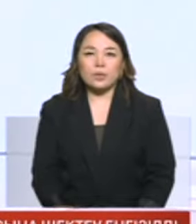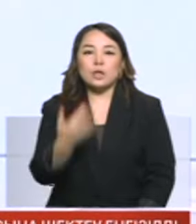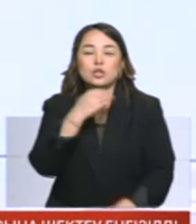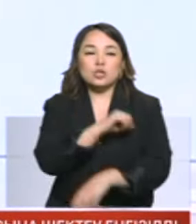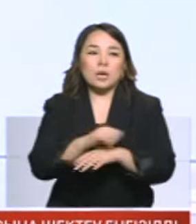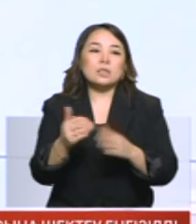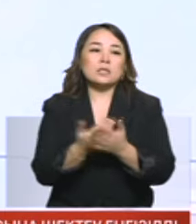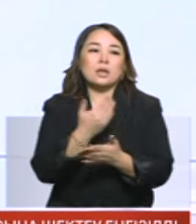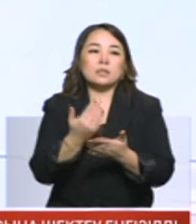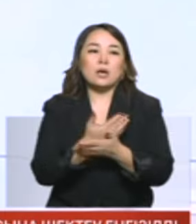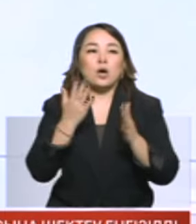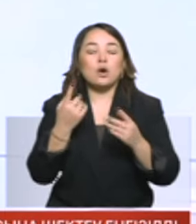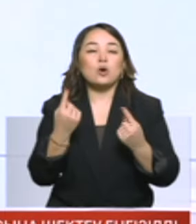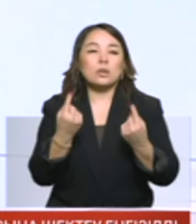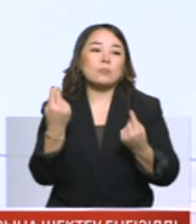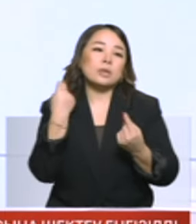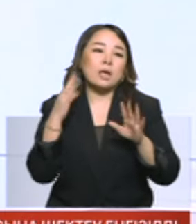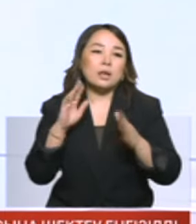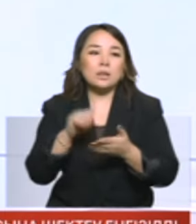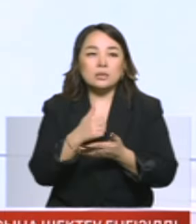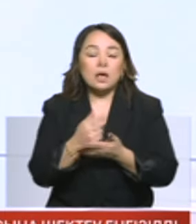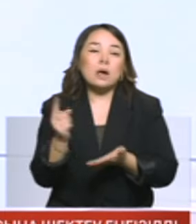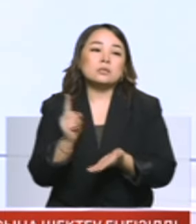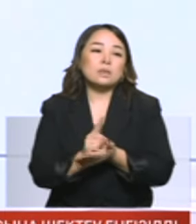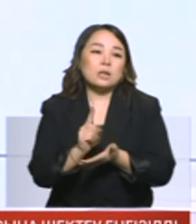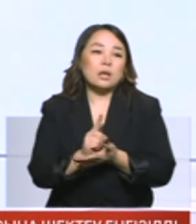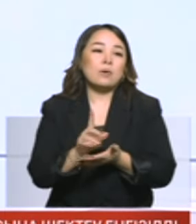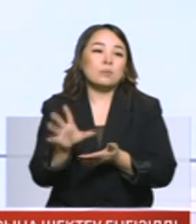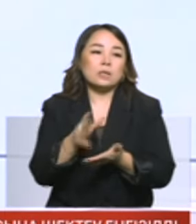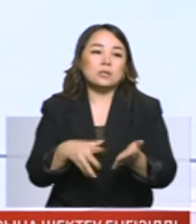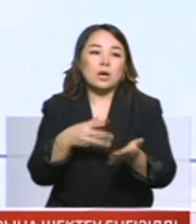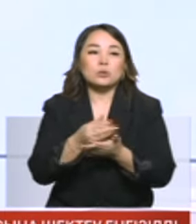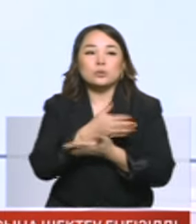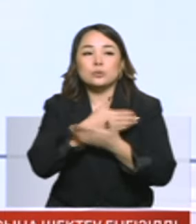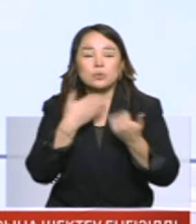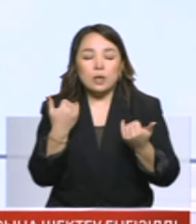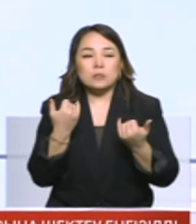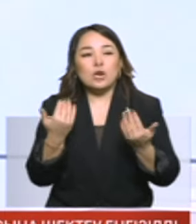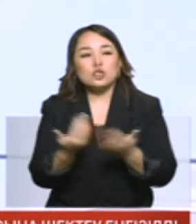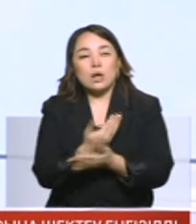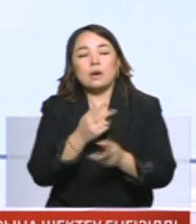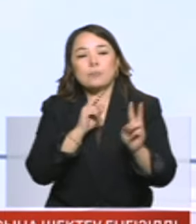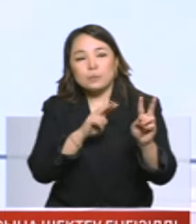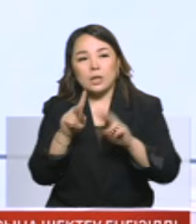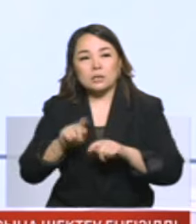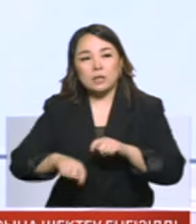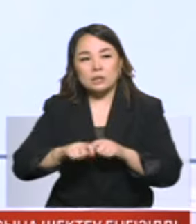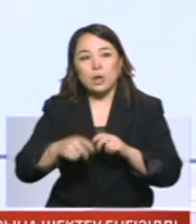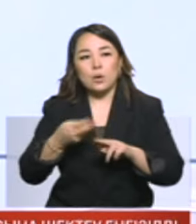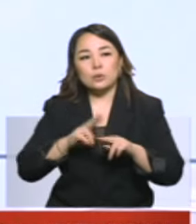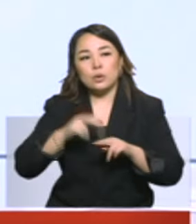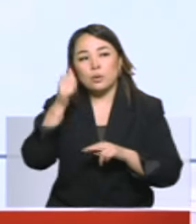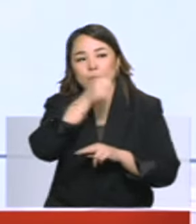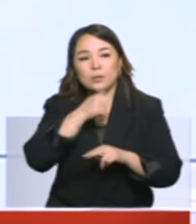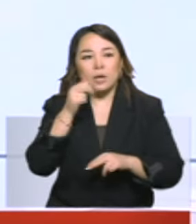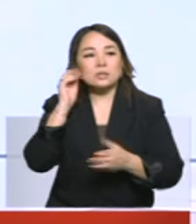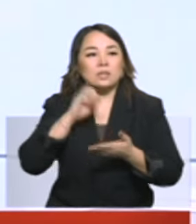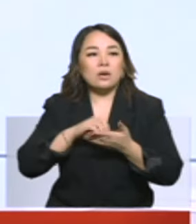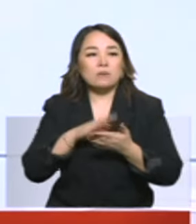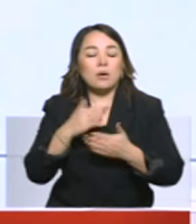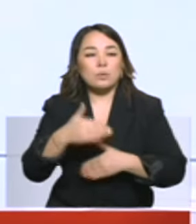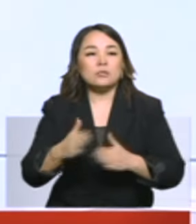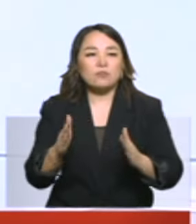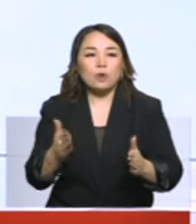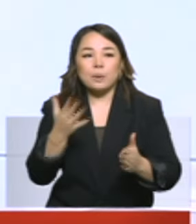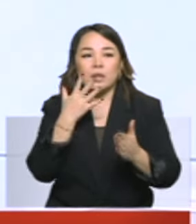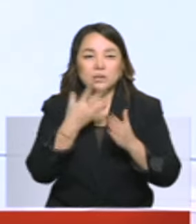Шетелден де бірер ақпар, Ұлыбритания билігі салттан жалтарушыларды қадағалаудың жаңа түрін енгізді. Биылдан бастап цифрлық платформалар